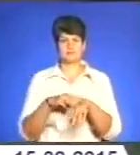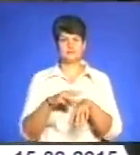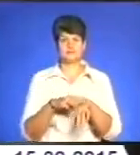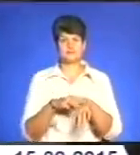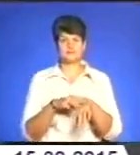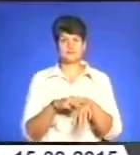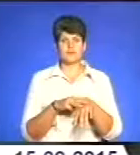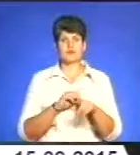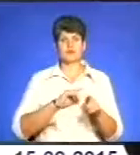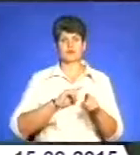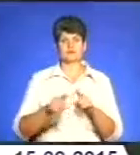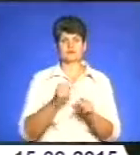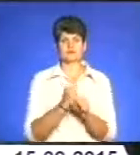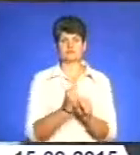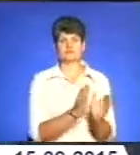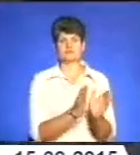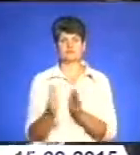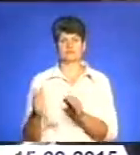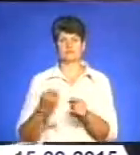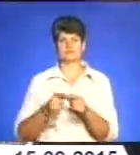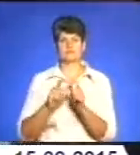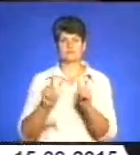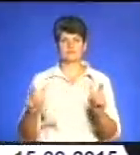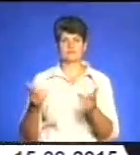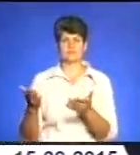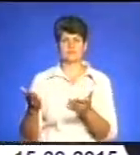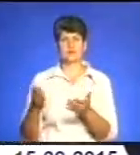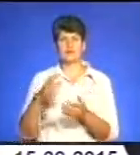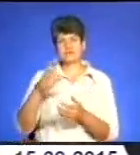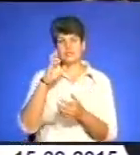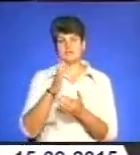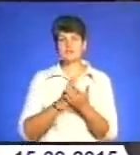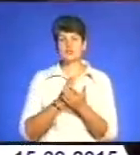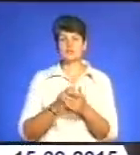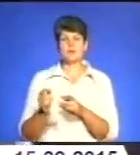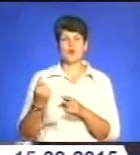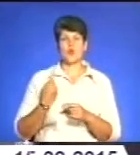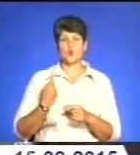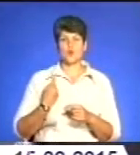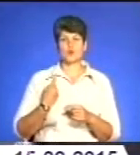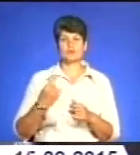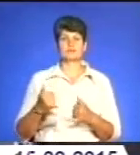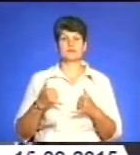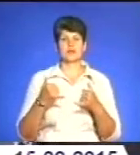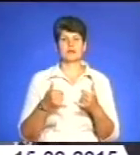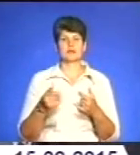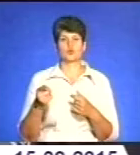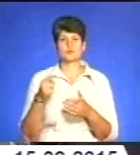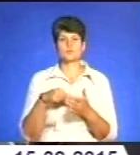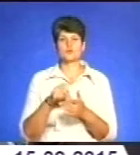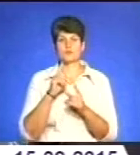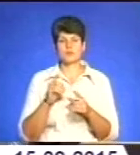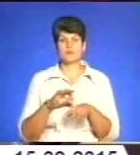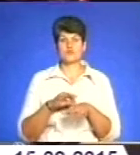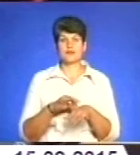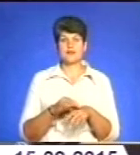та відновлює правопорядок у даному навчальному закладі. Державна служба охорони за сприяння Тернопільської міської ради провела